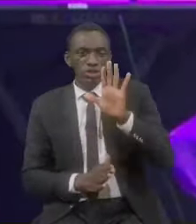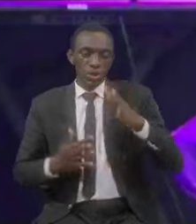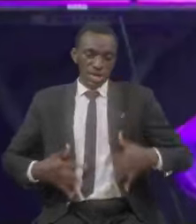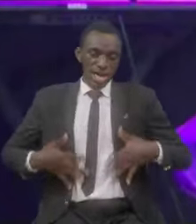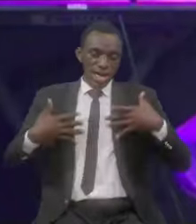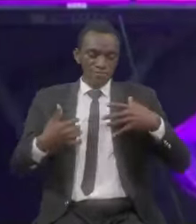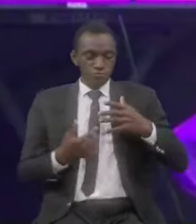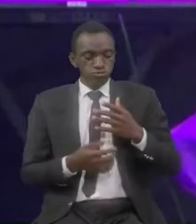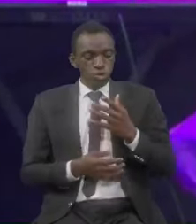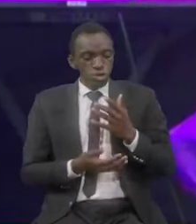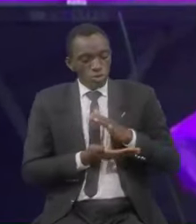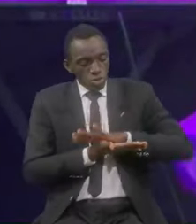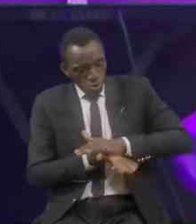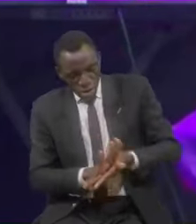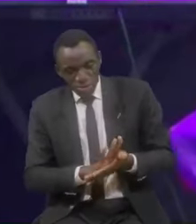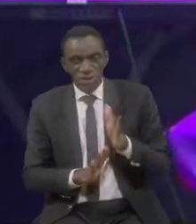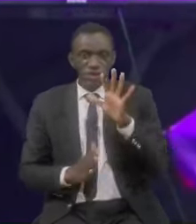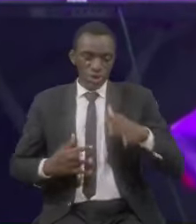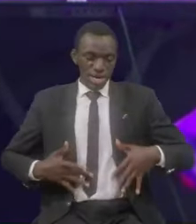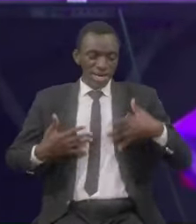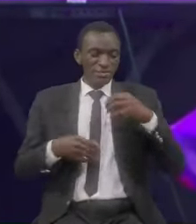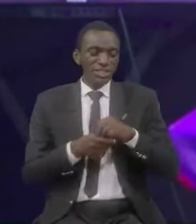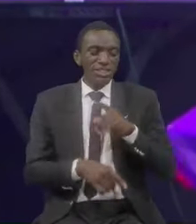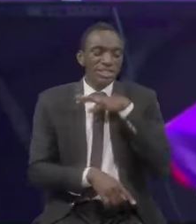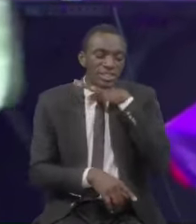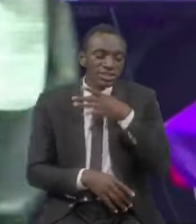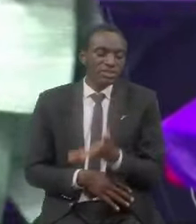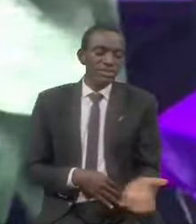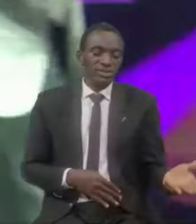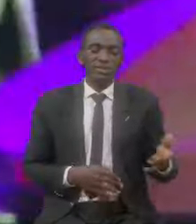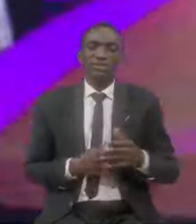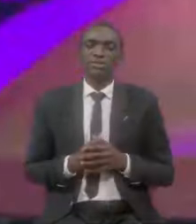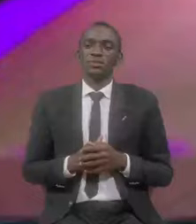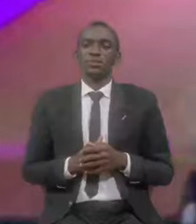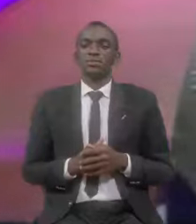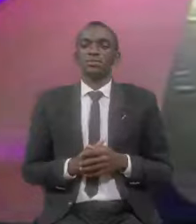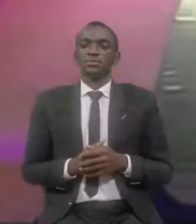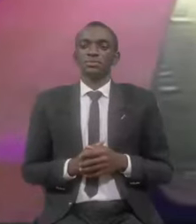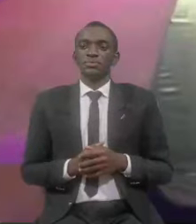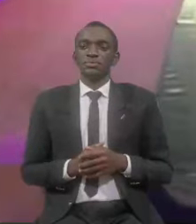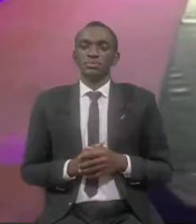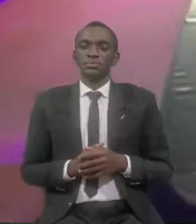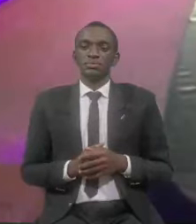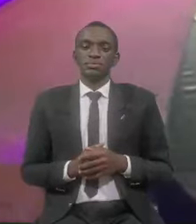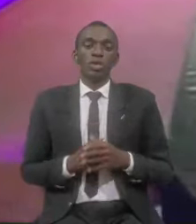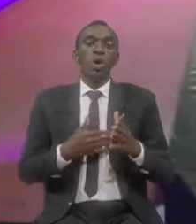quel que soit la chose qui a fait patauger votre corps, vous a enroulé dans la boue,